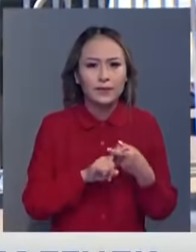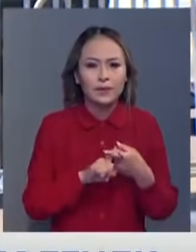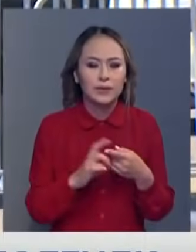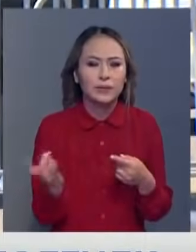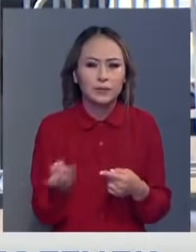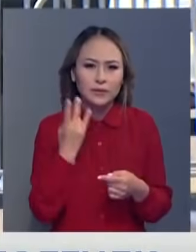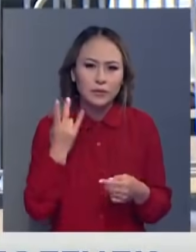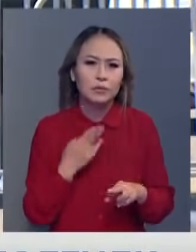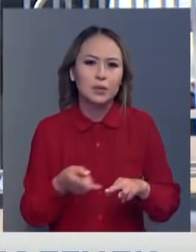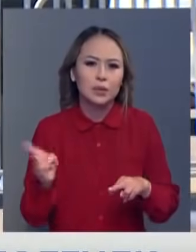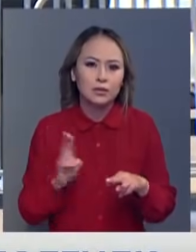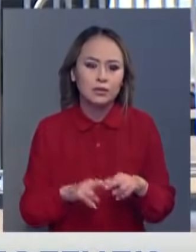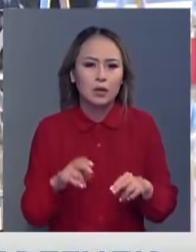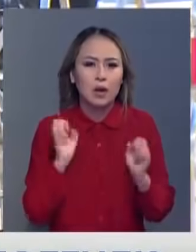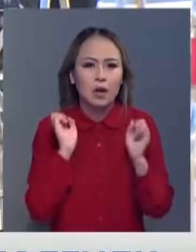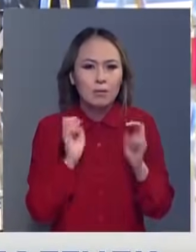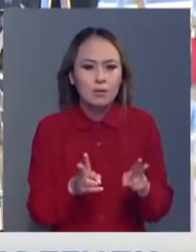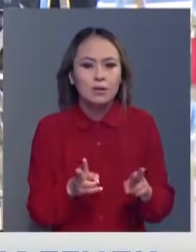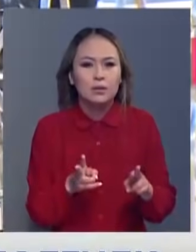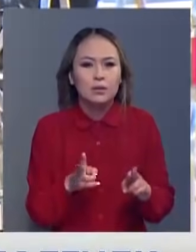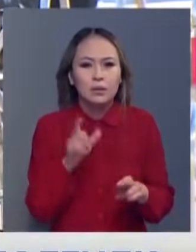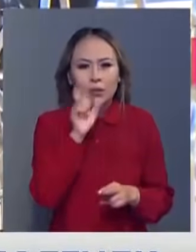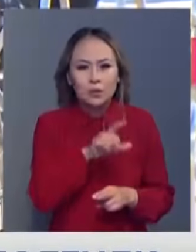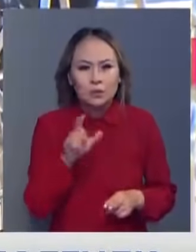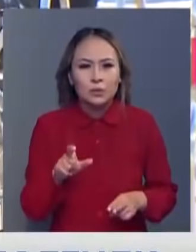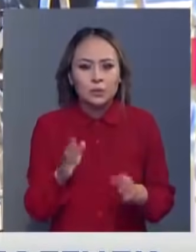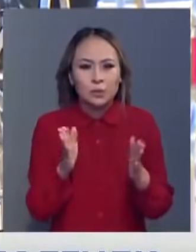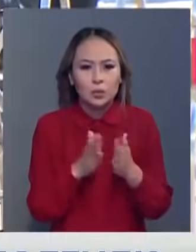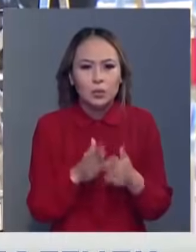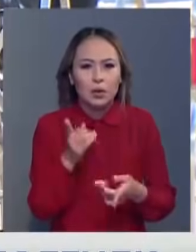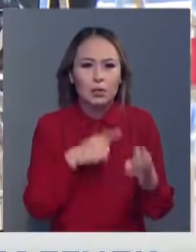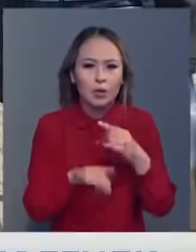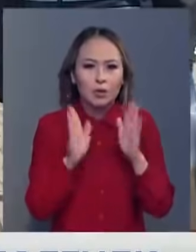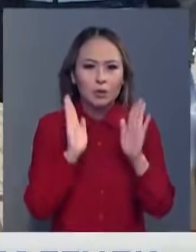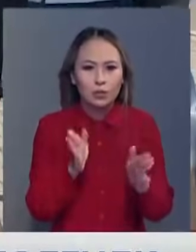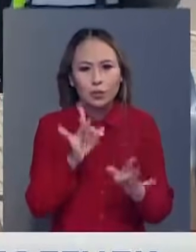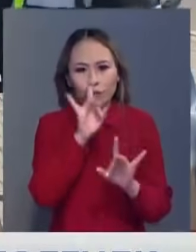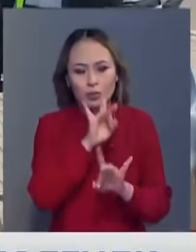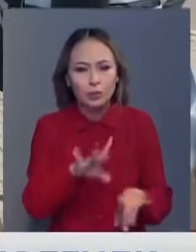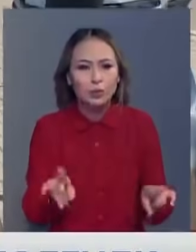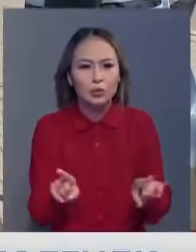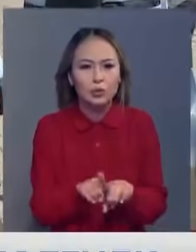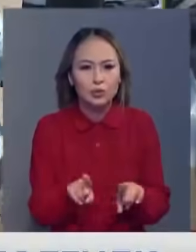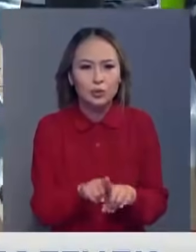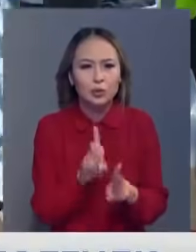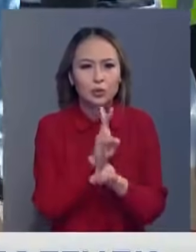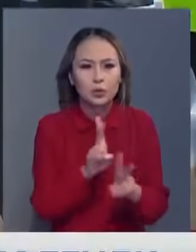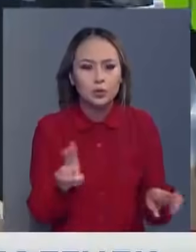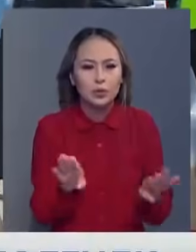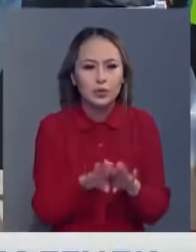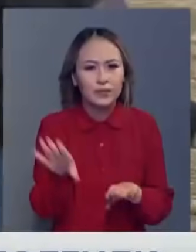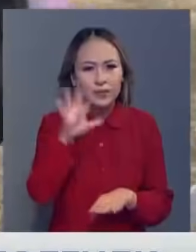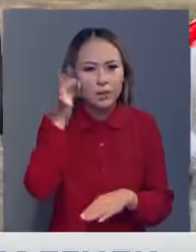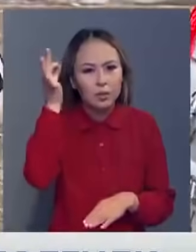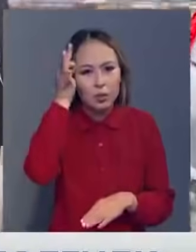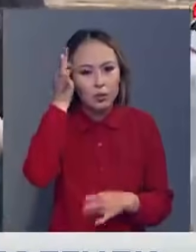ортамызда. Сондықтан қауіп сейілмейінше әлгі адамдардың үйіне орала қоюы екі талай. Өзгелері осыны ұғынса